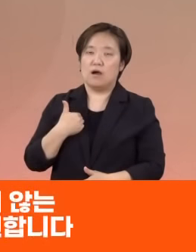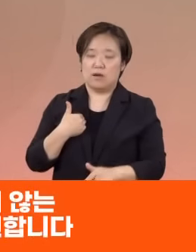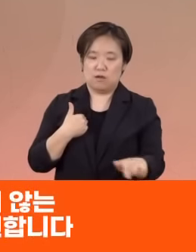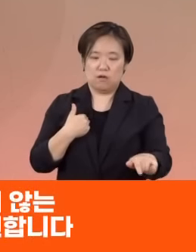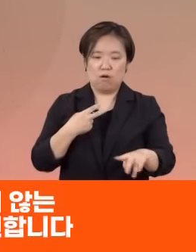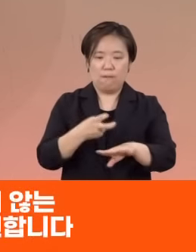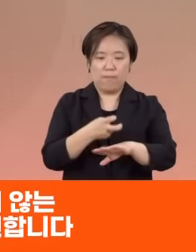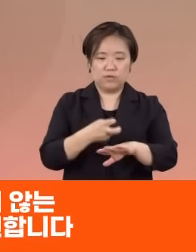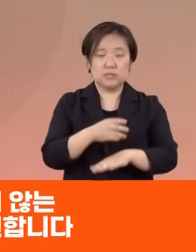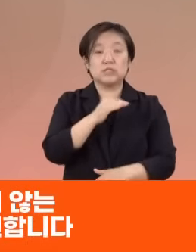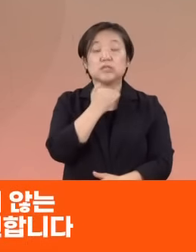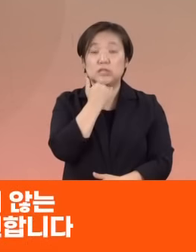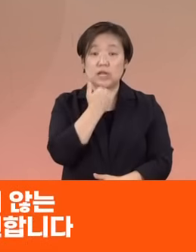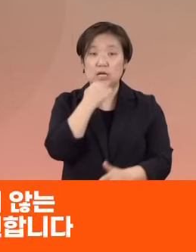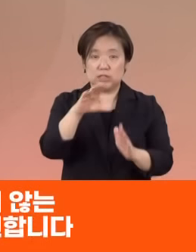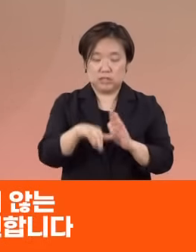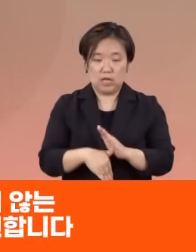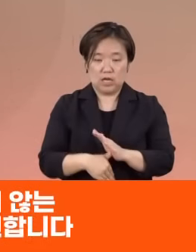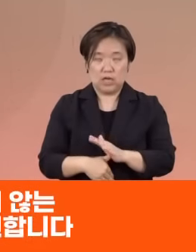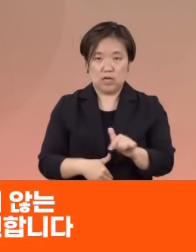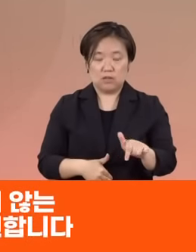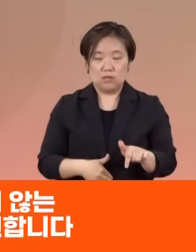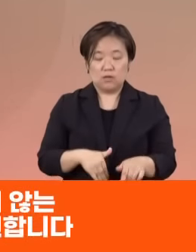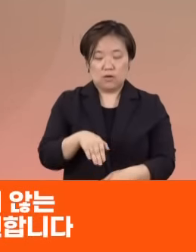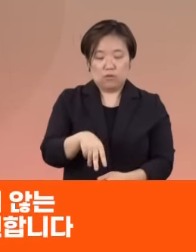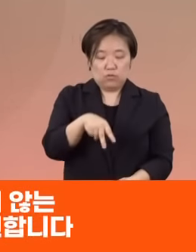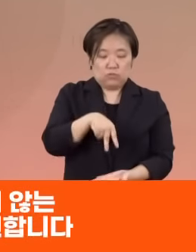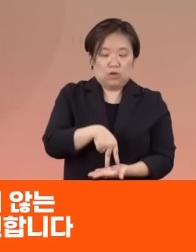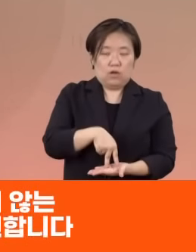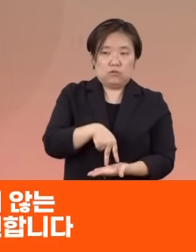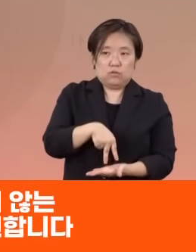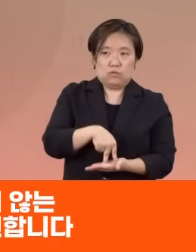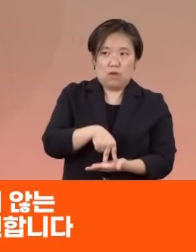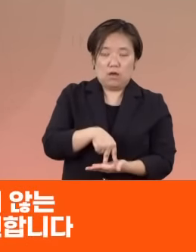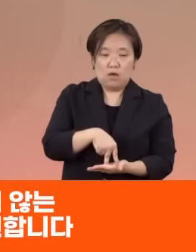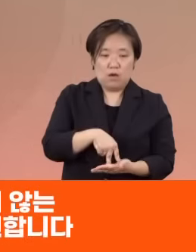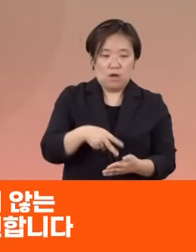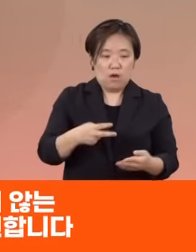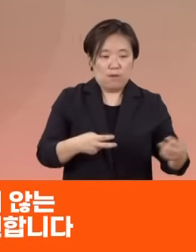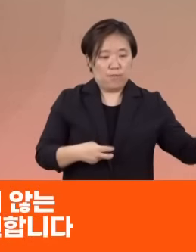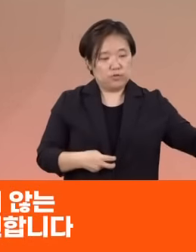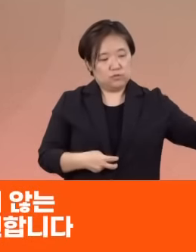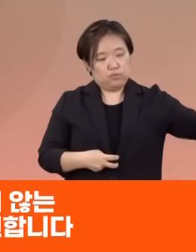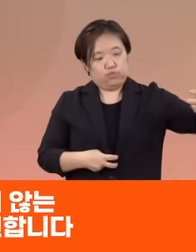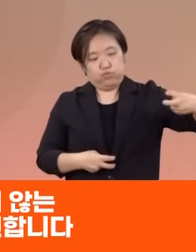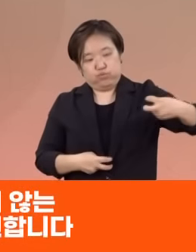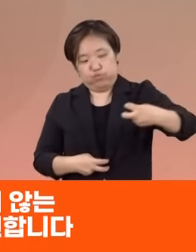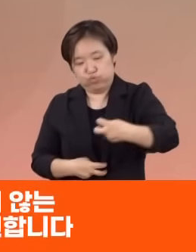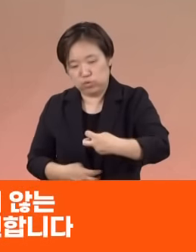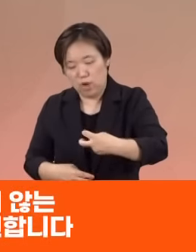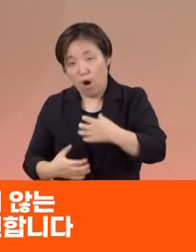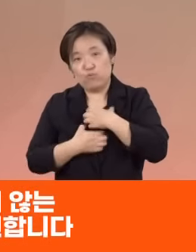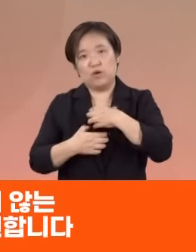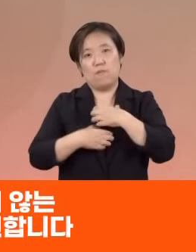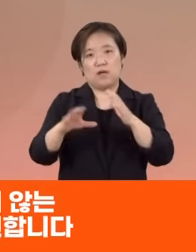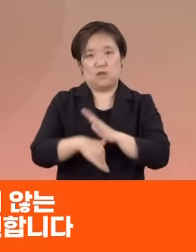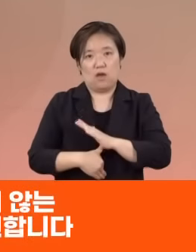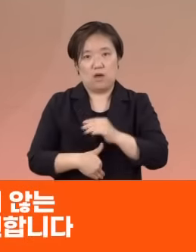버스가 앞으로 다가왔을 때 위험한 순간에 순간 누가 뒤에서 제 책가방을